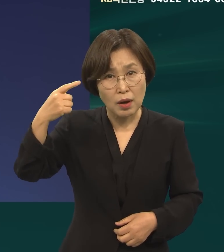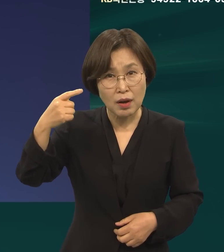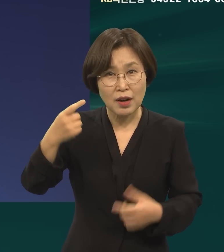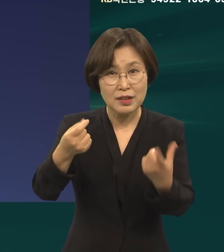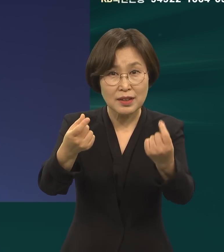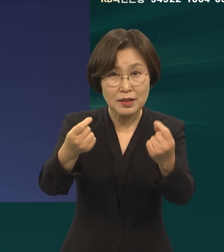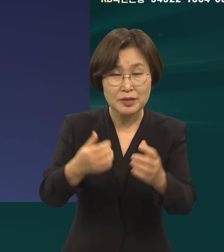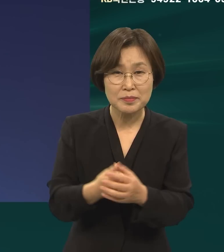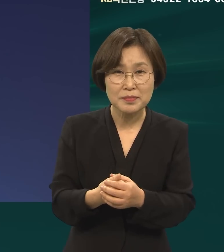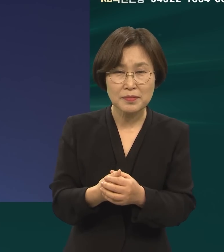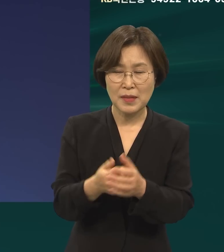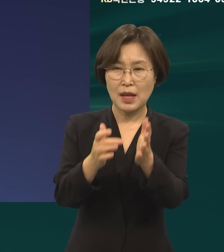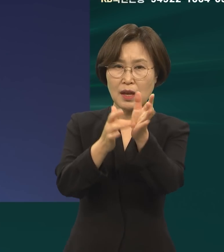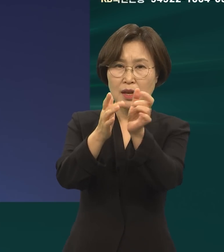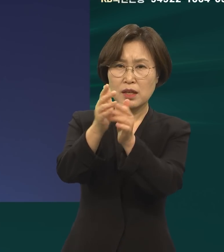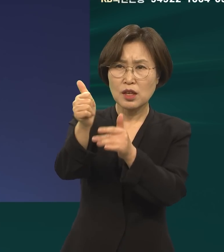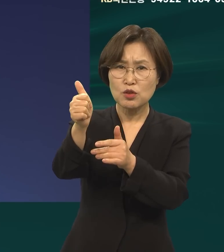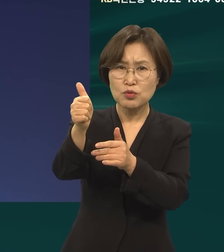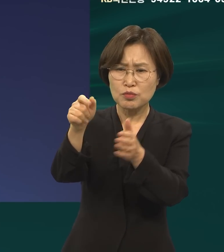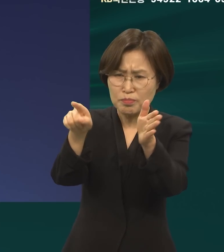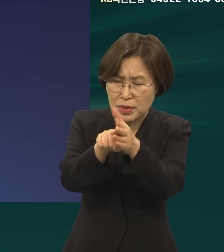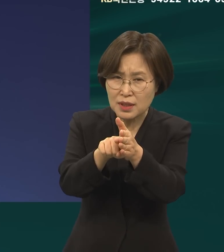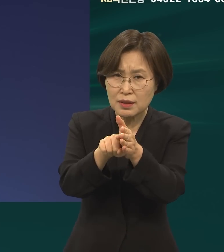예수를 믿는데 안 기쁜 사람은 이유가 뭘까요?